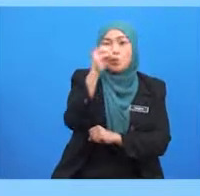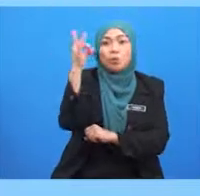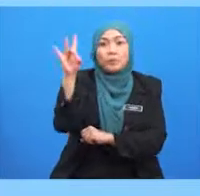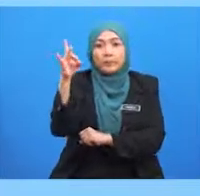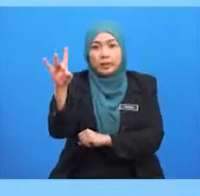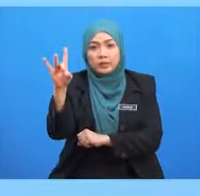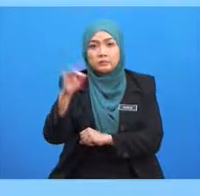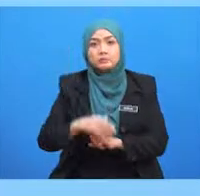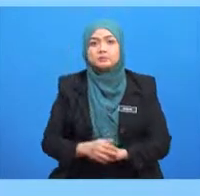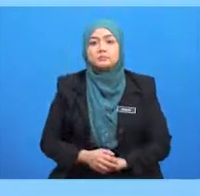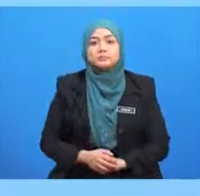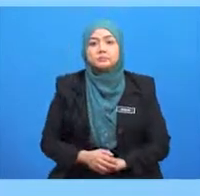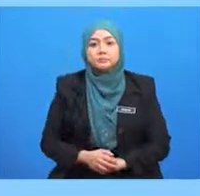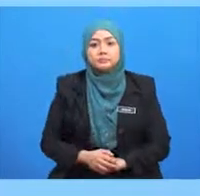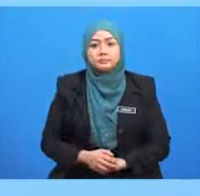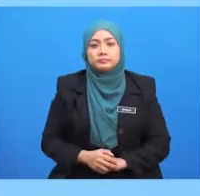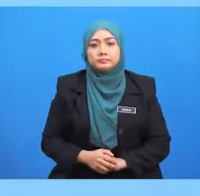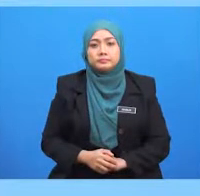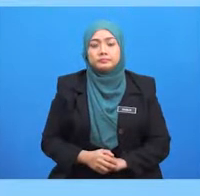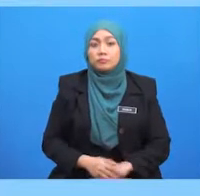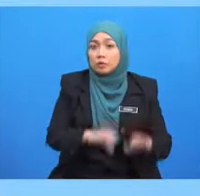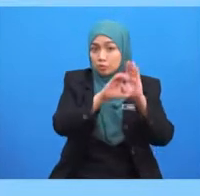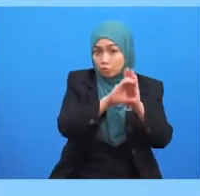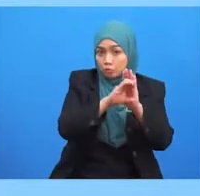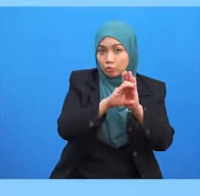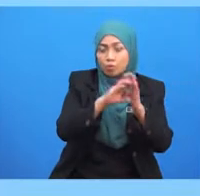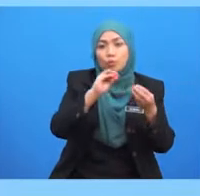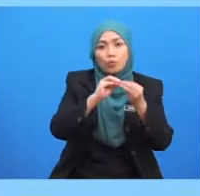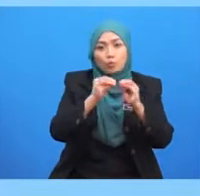Ayo kita lihat contoh kedua